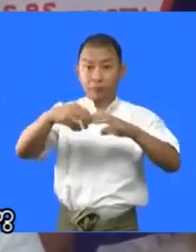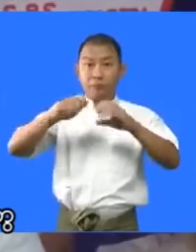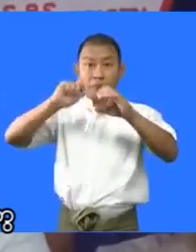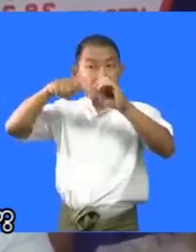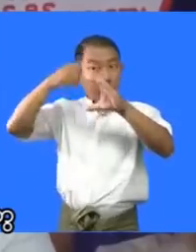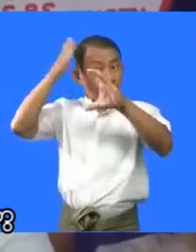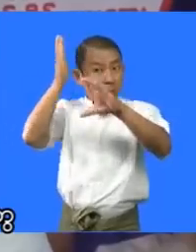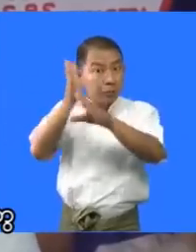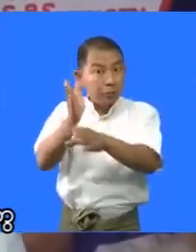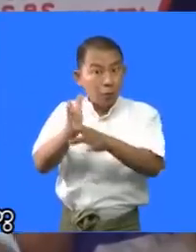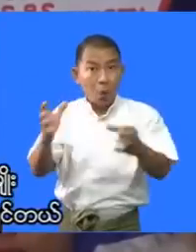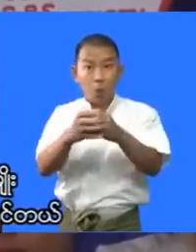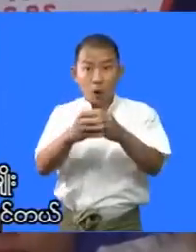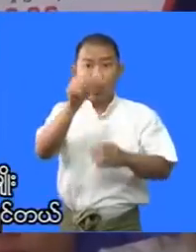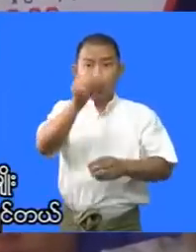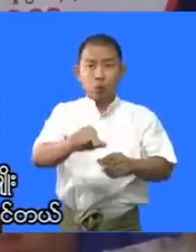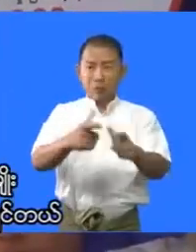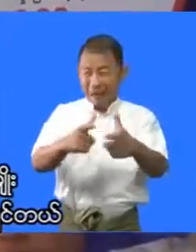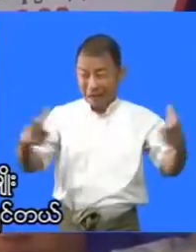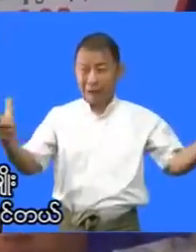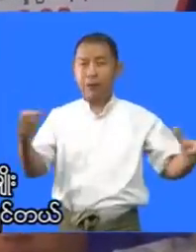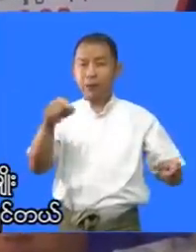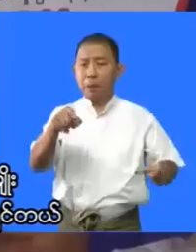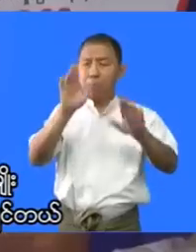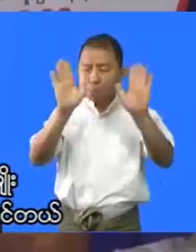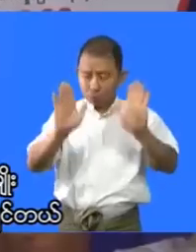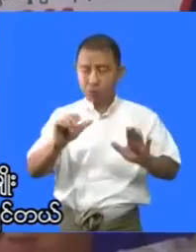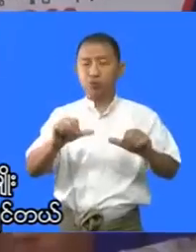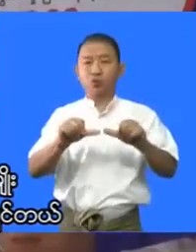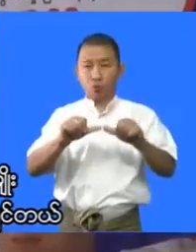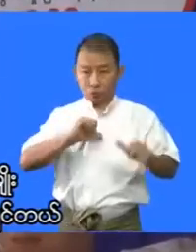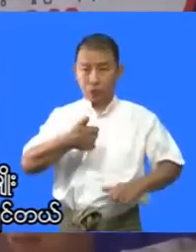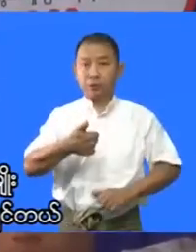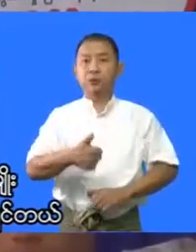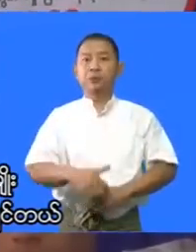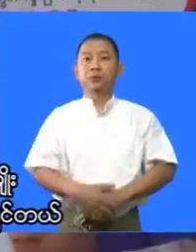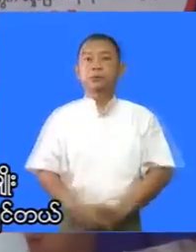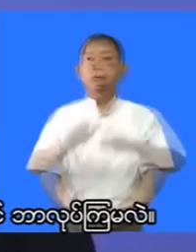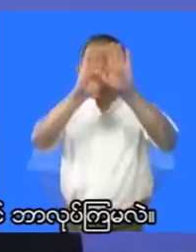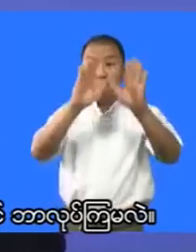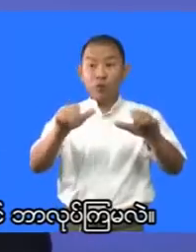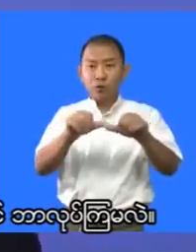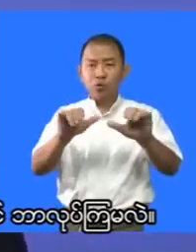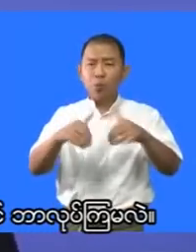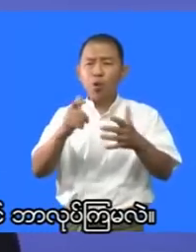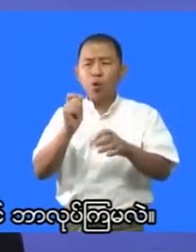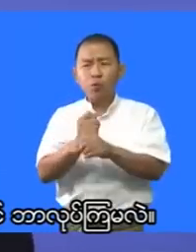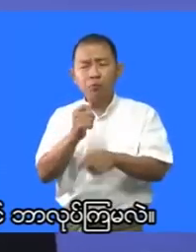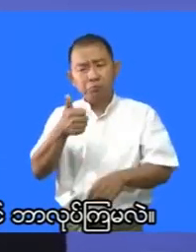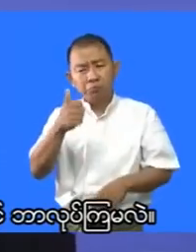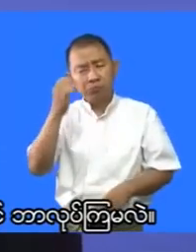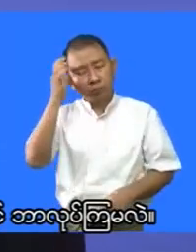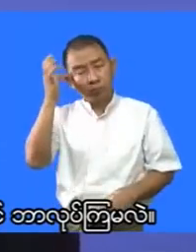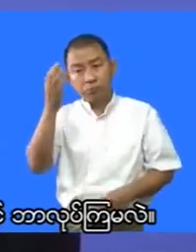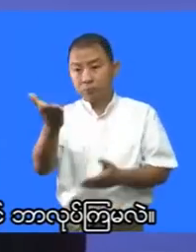တယ်မပူပါဘူး။သူများနိုင်ငံတကယ်တီးမ်နေနဲ့တီးဆောက်ထားတဲ့ credit မျိုးကျွန်တော်တို့ထိုးကျင်တဲ့ရုပ်ရှင်လောကကိုရောက်ချင်တယ ် okay ရှင်နိုင်ဘာလို့ကြမလဲလို့စဉ်း